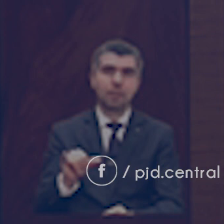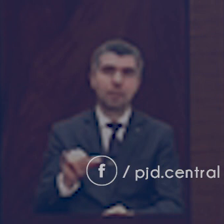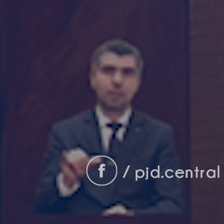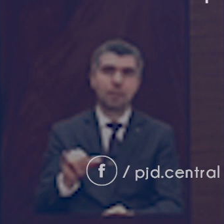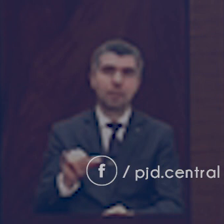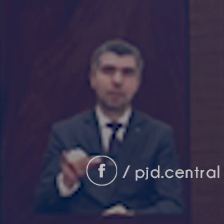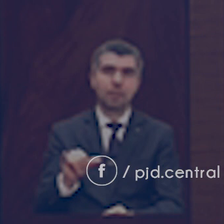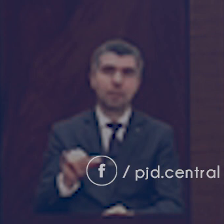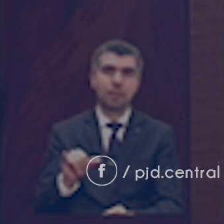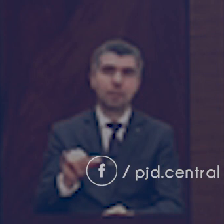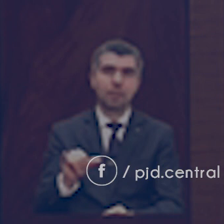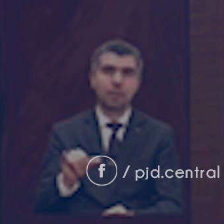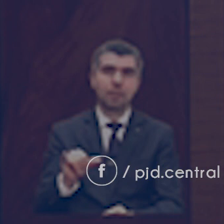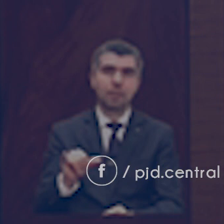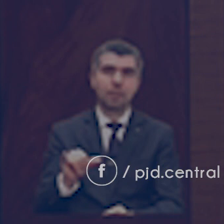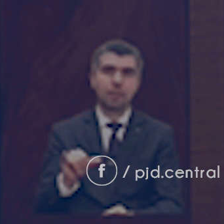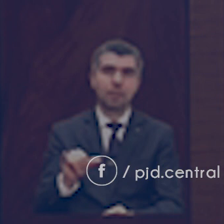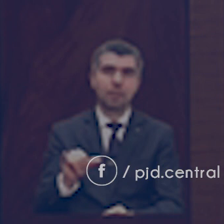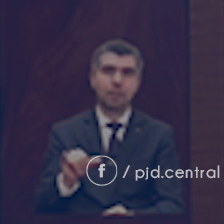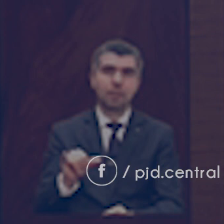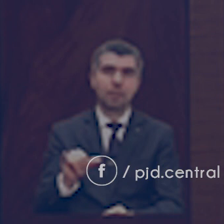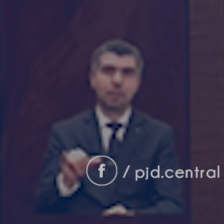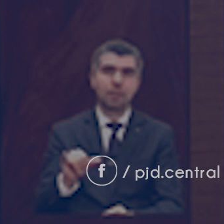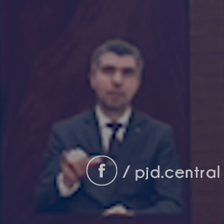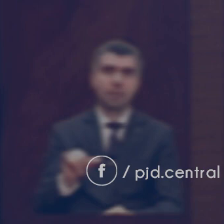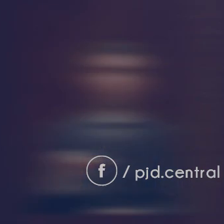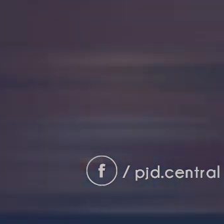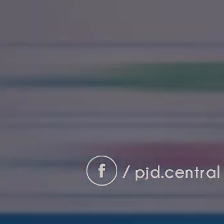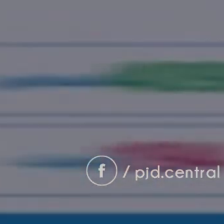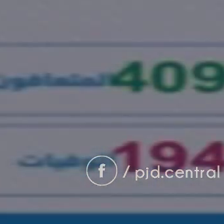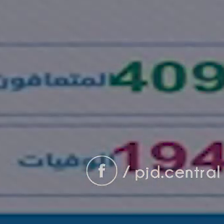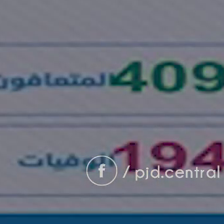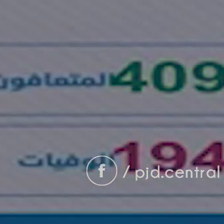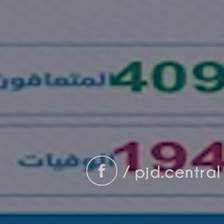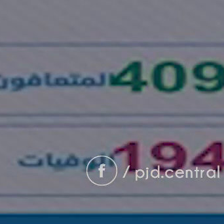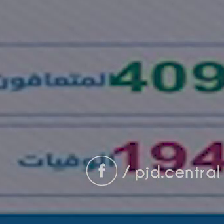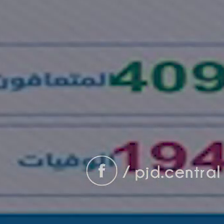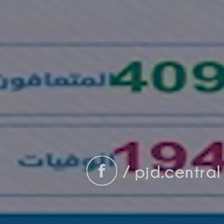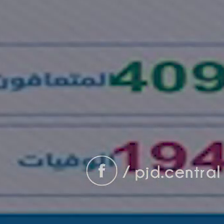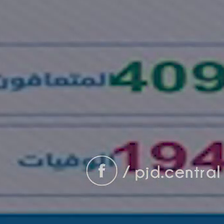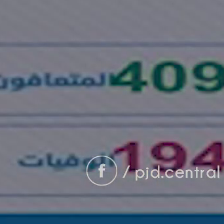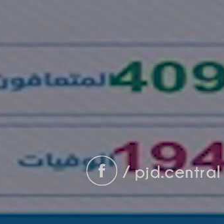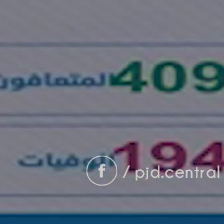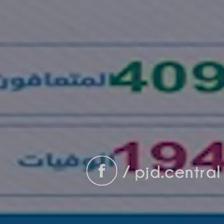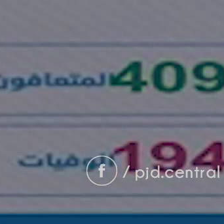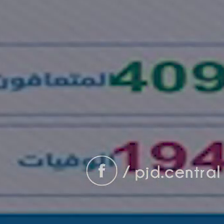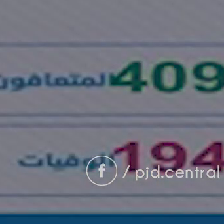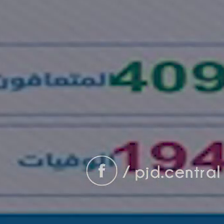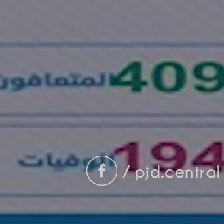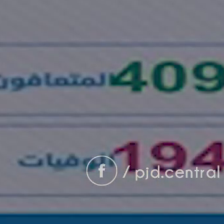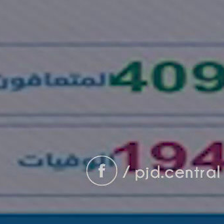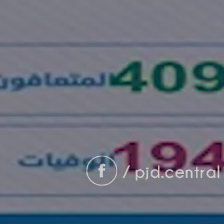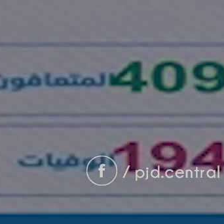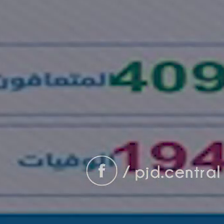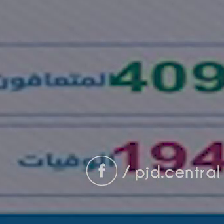يكون خطاب المعارضة أكثر جرأة في الإنصاف والموضوعية. عرفت الحالة الوبائية لفيروس